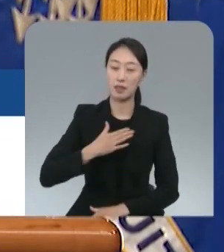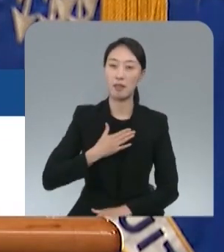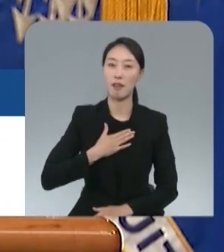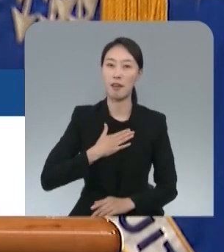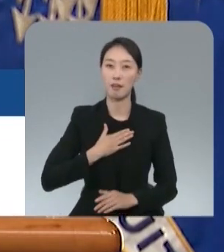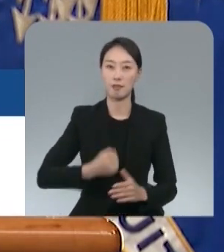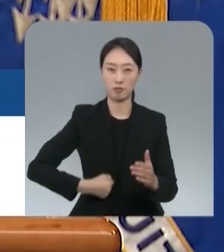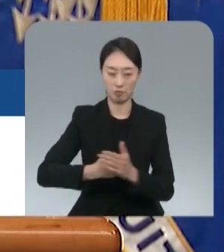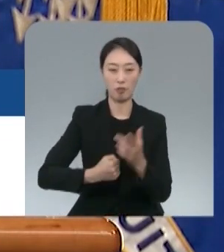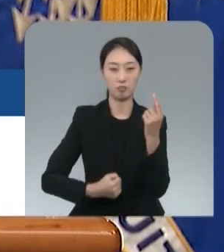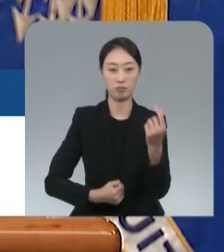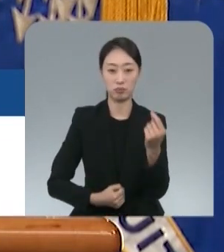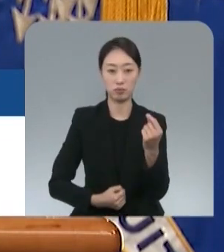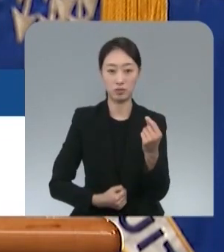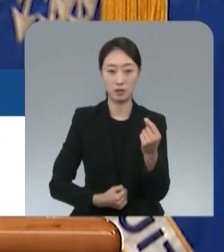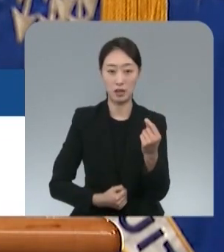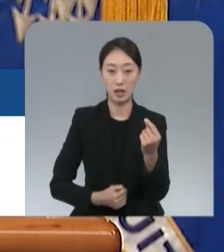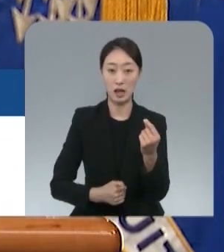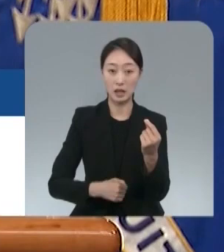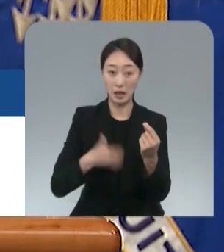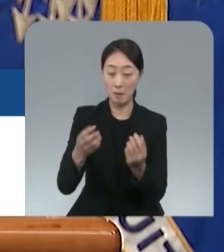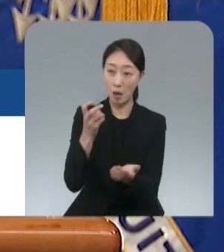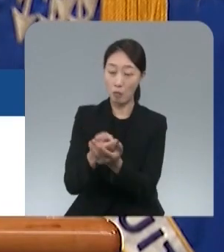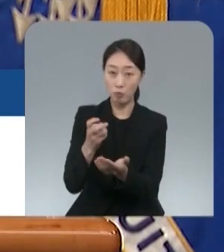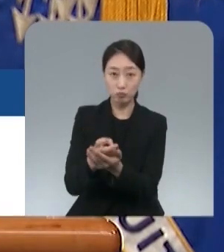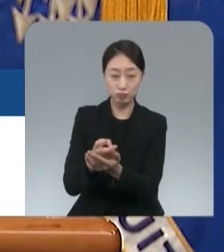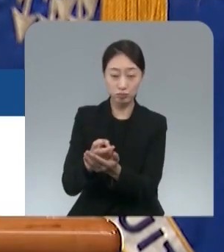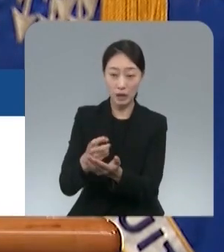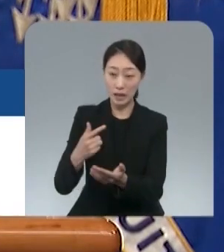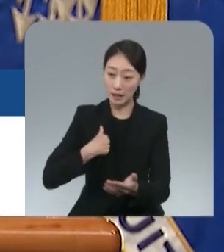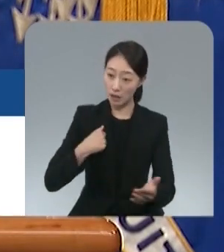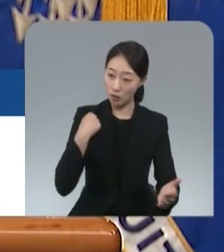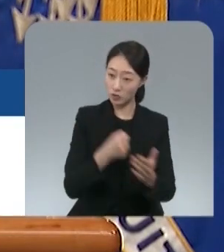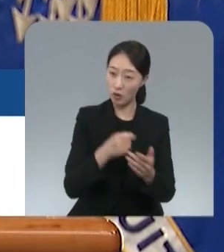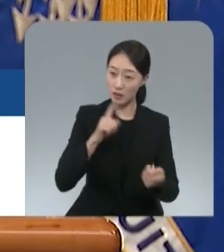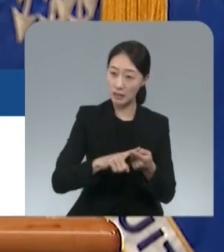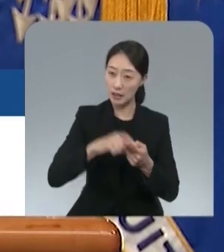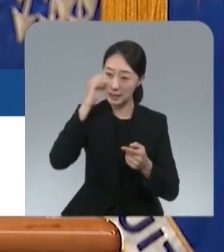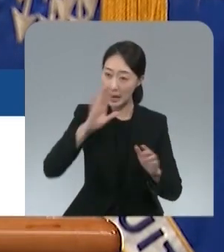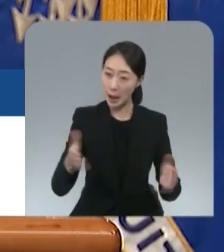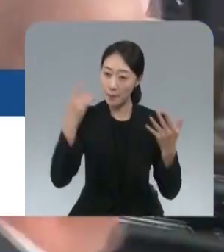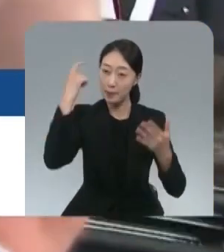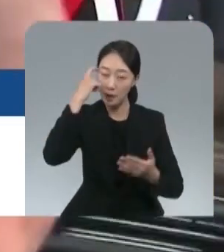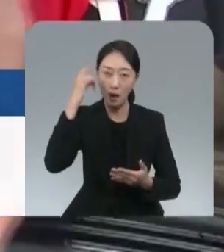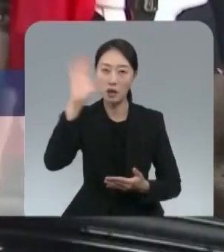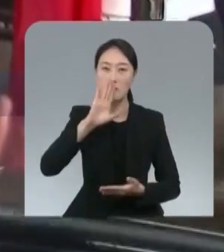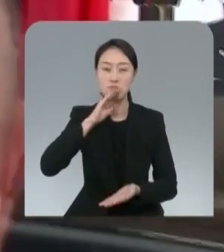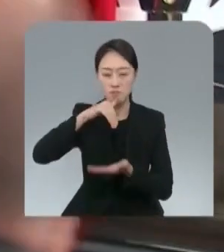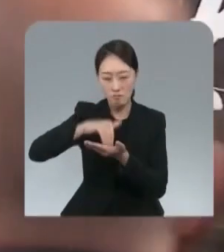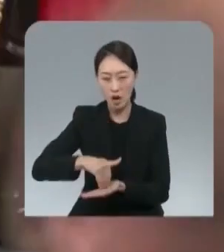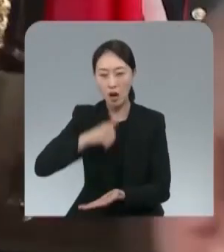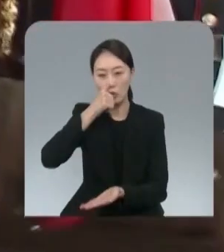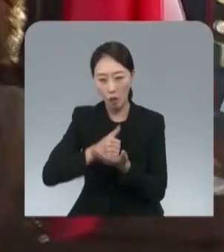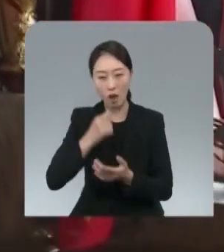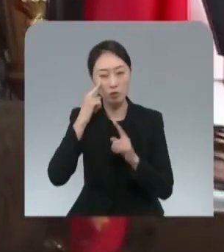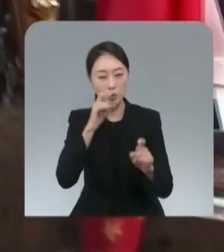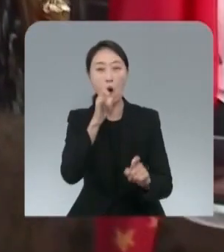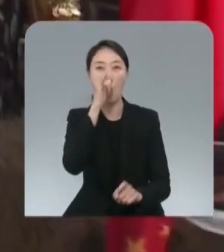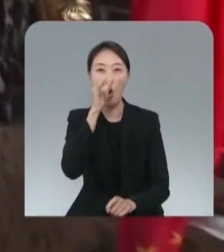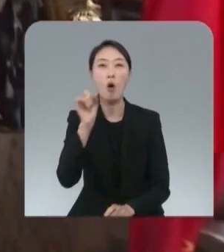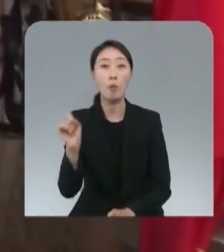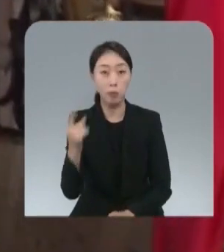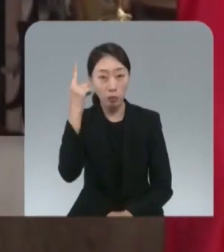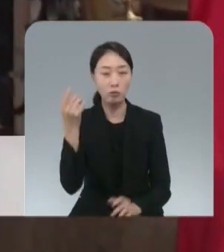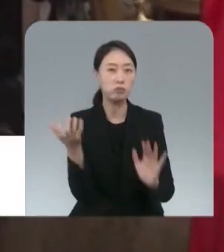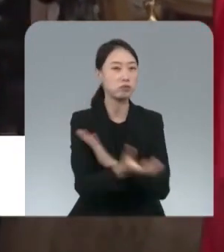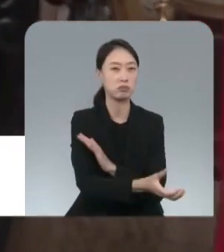알아 시작된 여러 팜은 뜨지 마 텍스 주도의 주목할 거의 이에 대해 트럼프 전 대통령은